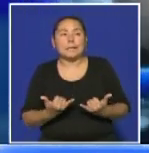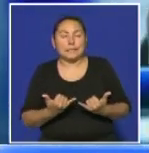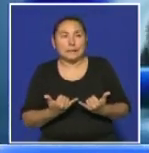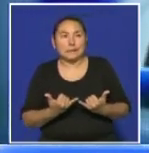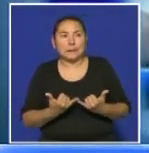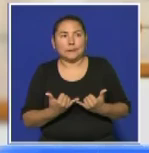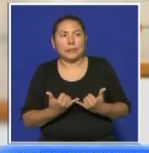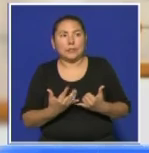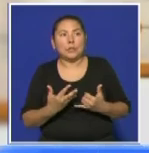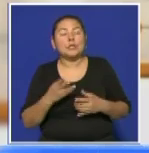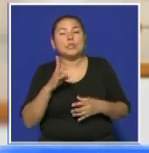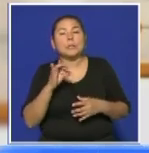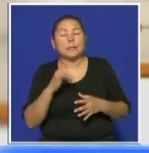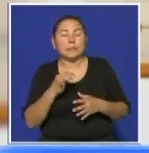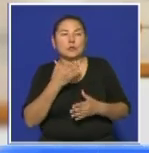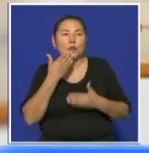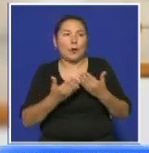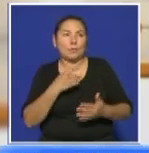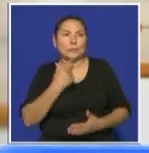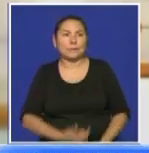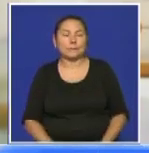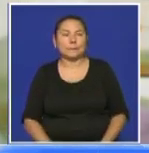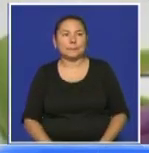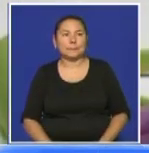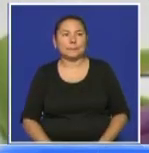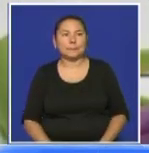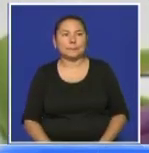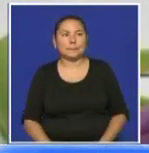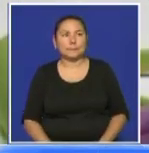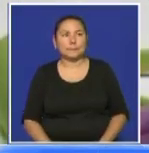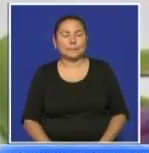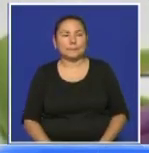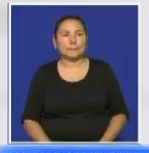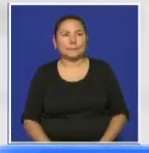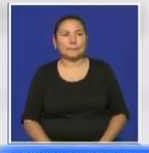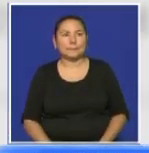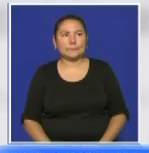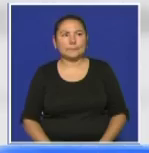шетірет өлшеп бір кесуді сұрап отыр. Айнұр Маратқызы, Дүзелбай Нұрбай, Сәбит Амангелдіұлы, Каспий ақпарат.